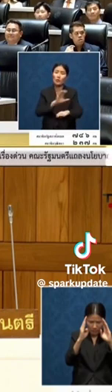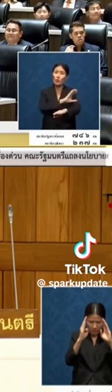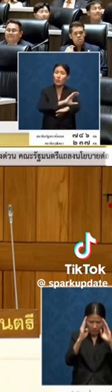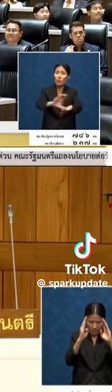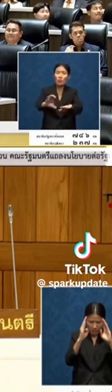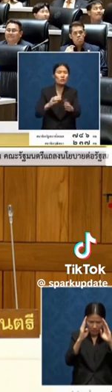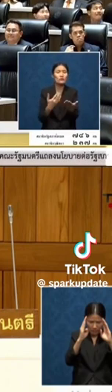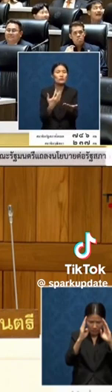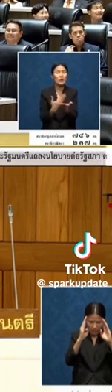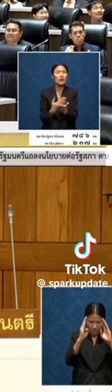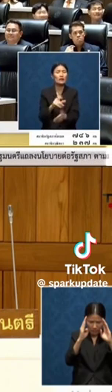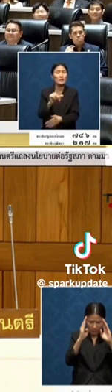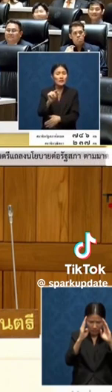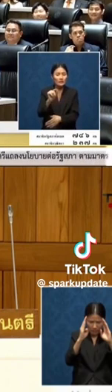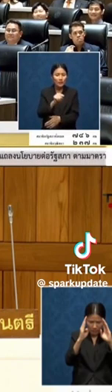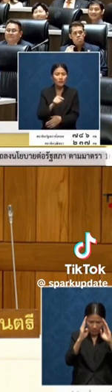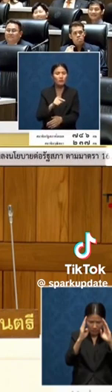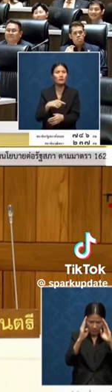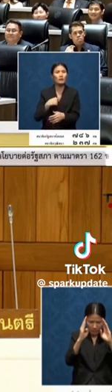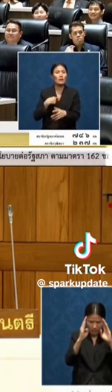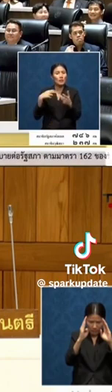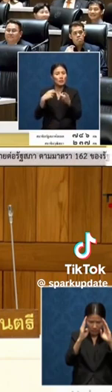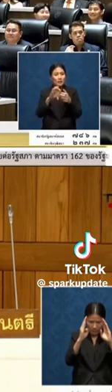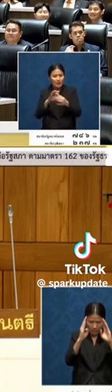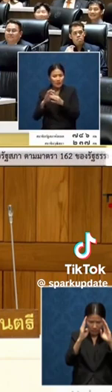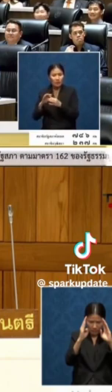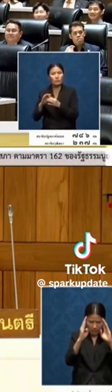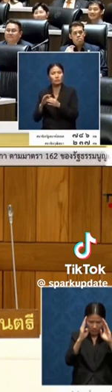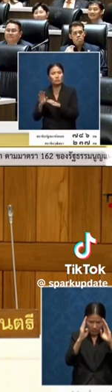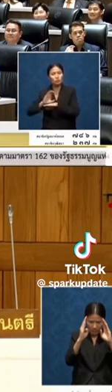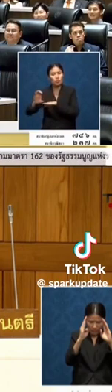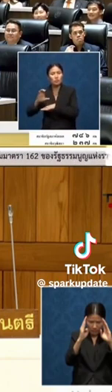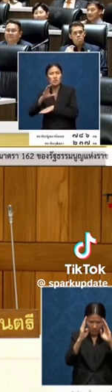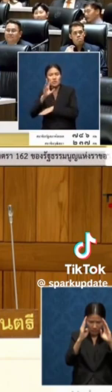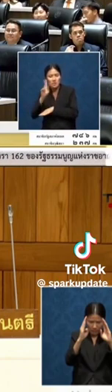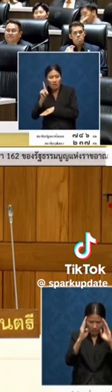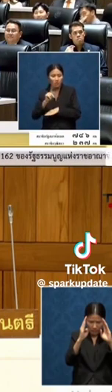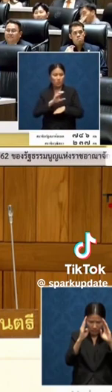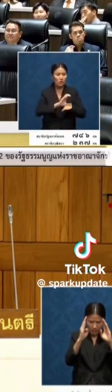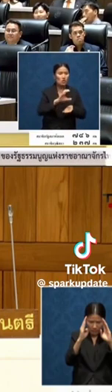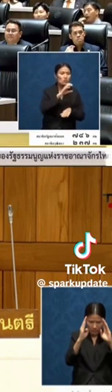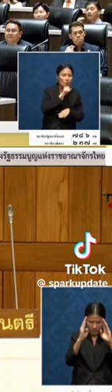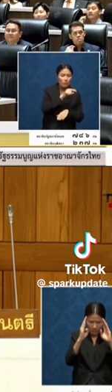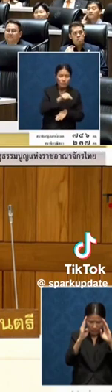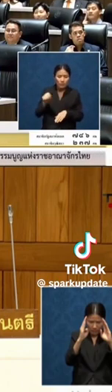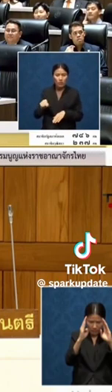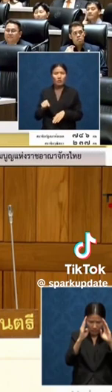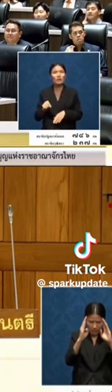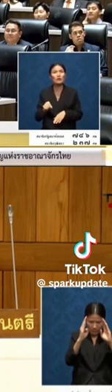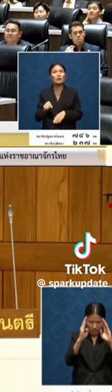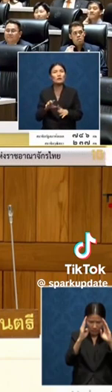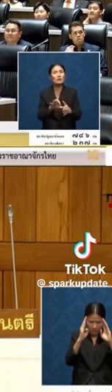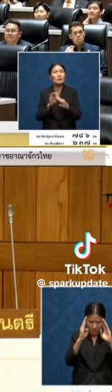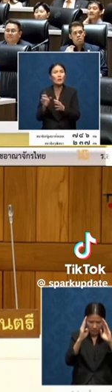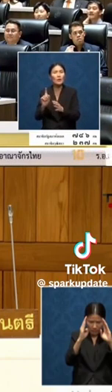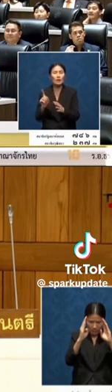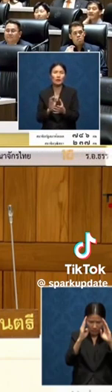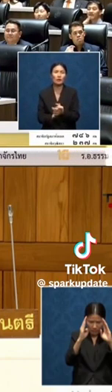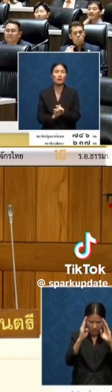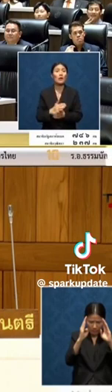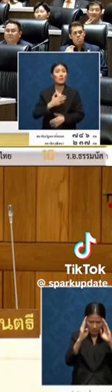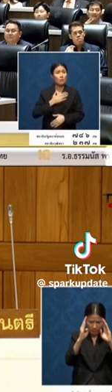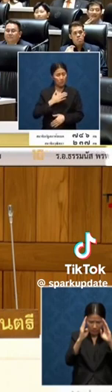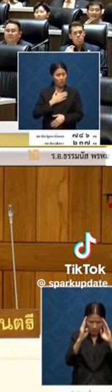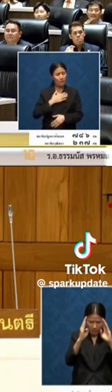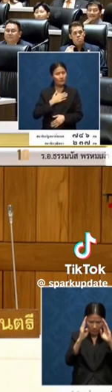สีเขียวและสายสีส้มท่านประธานครับจากที่ผมได้อภิปรายมาเนี่ยท่านก็คงสงสัยว่าแล้วผมจะม